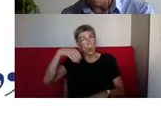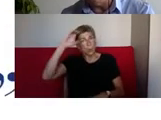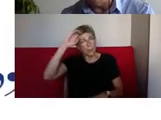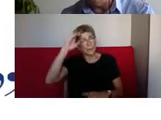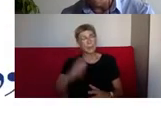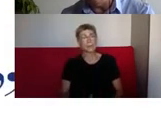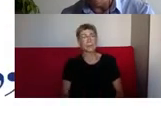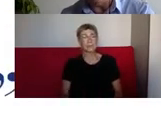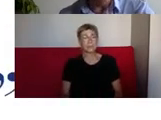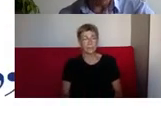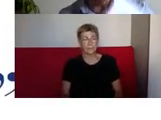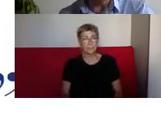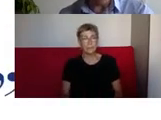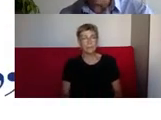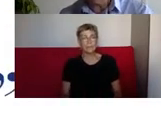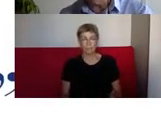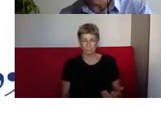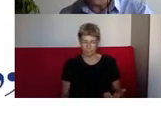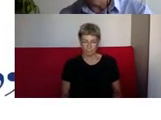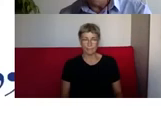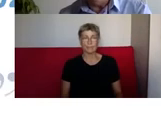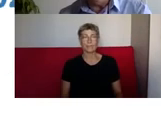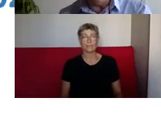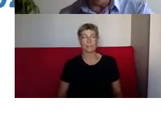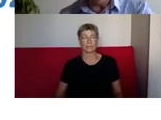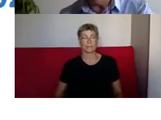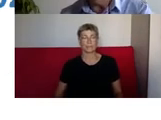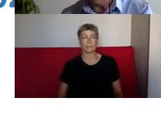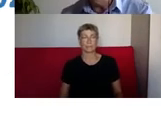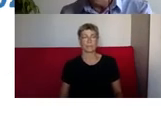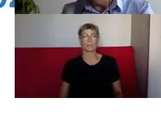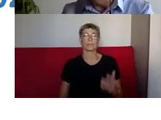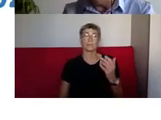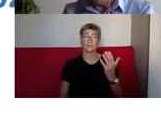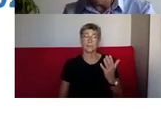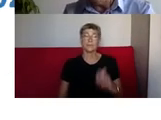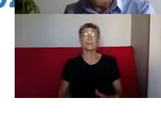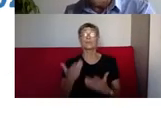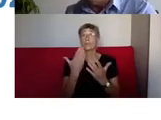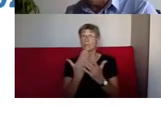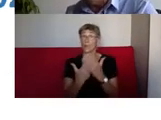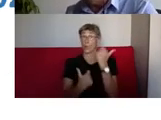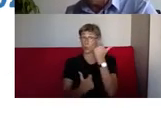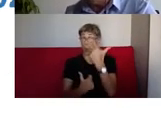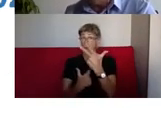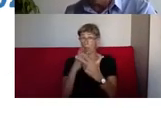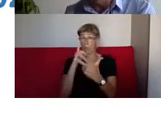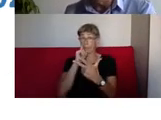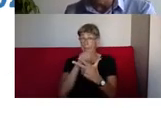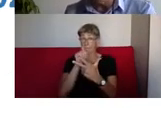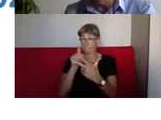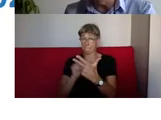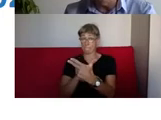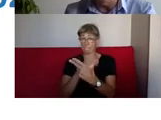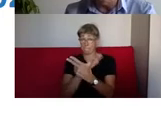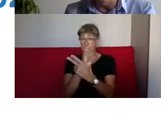vous voulez, voilà, si Ikma veut bien avancer sur les diapos, et celle d'après, même tout de suite. On aura trois thèmes qui ont été